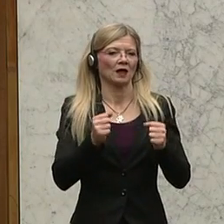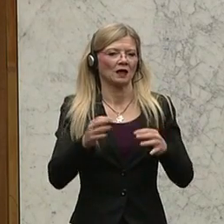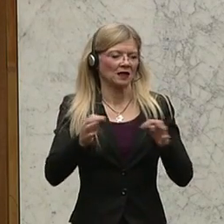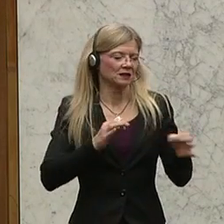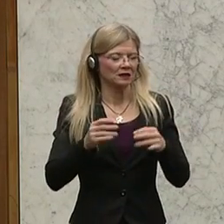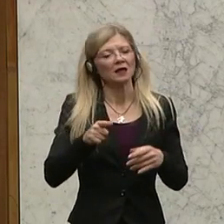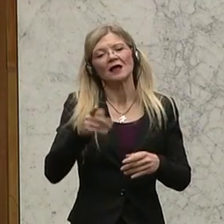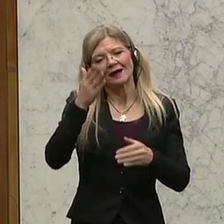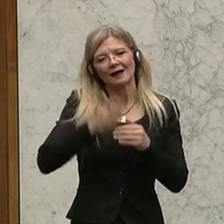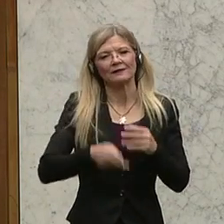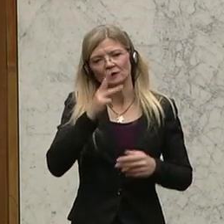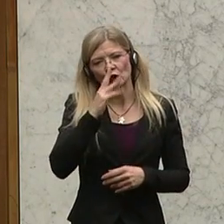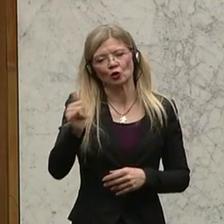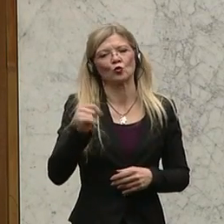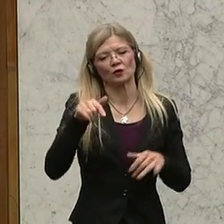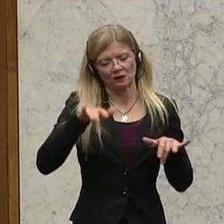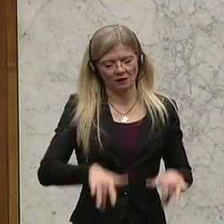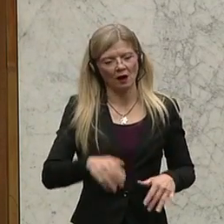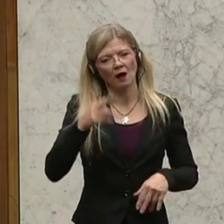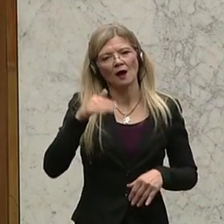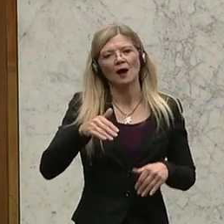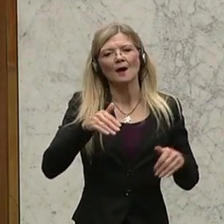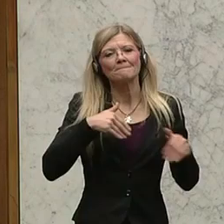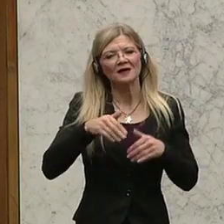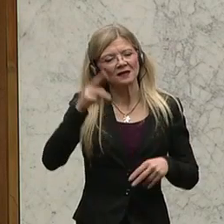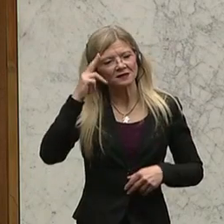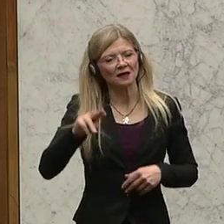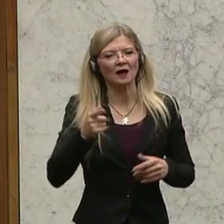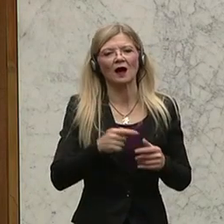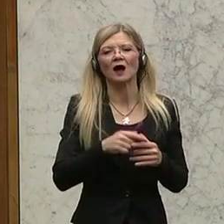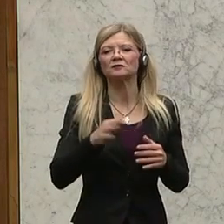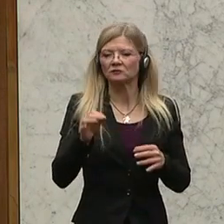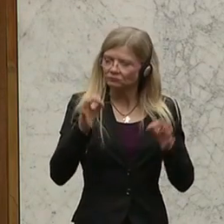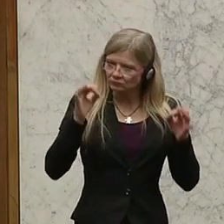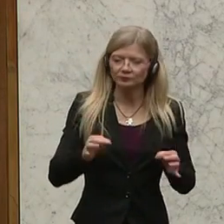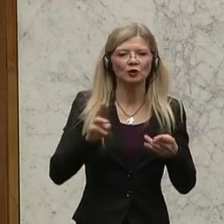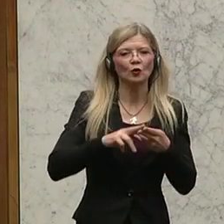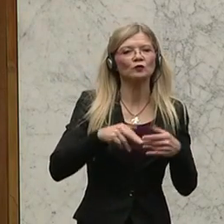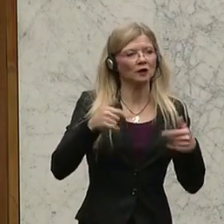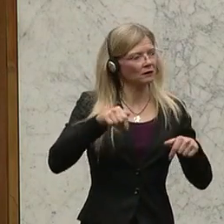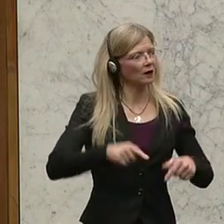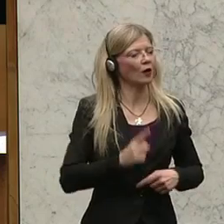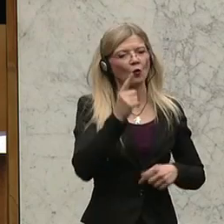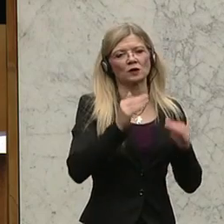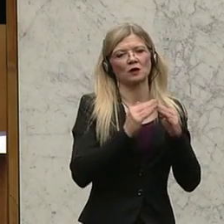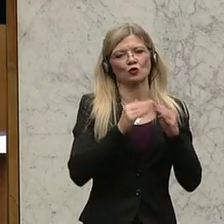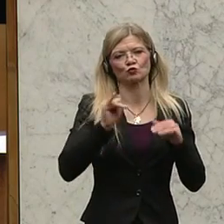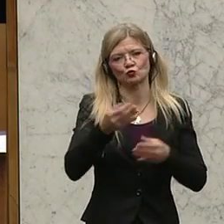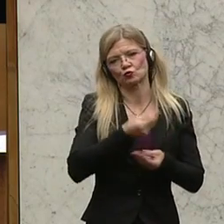im Ministerrat verabschiedet und wird natürlich auch im Hohen Haus zu behandeln sein. Auf dieser Grundlage wird der